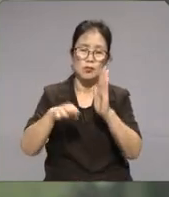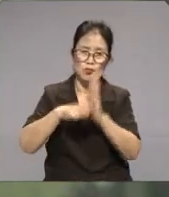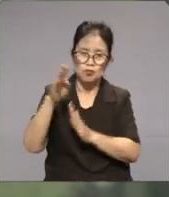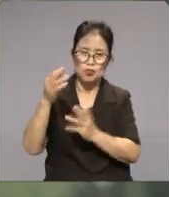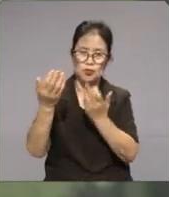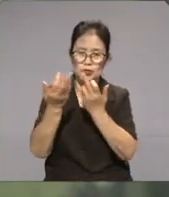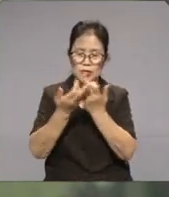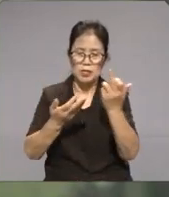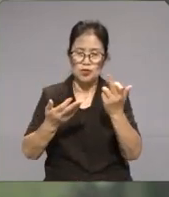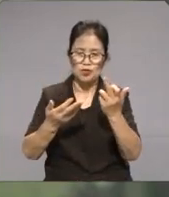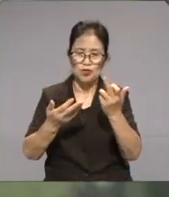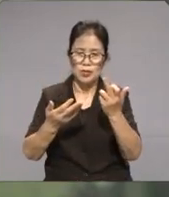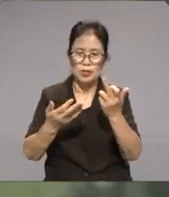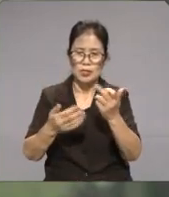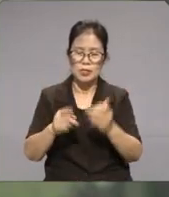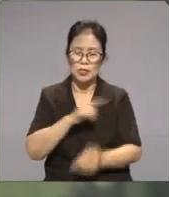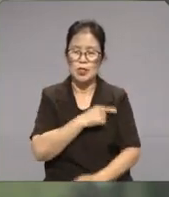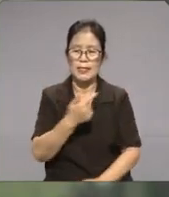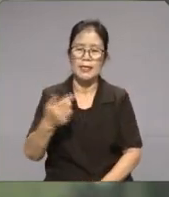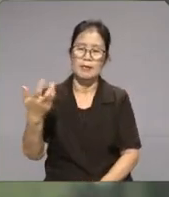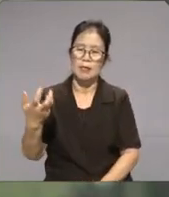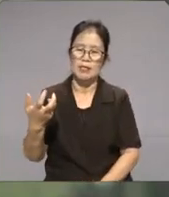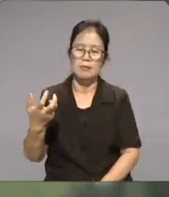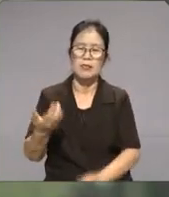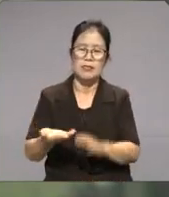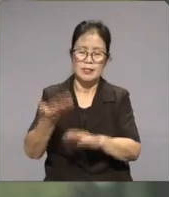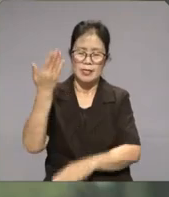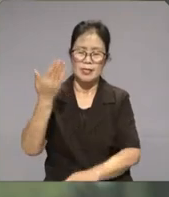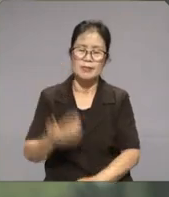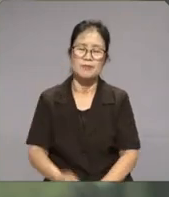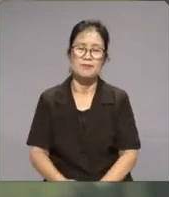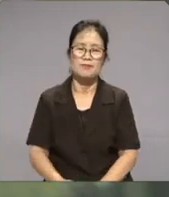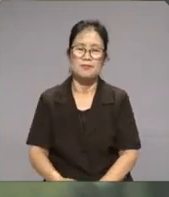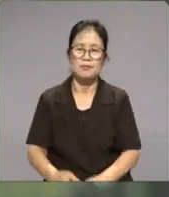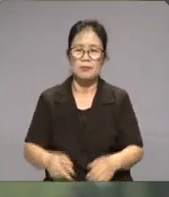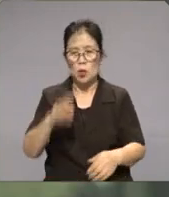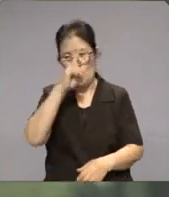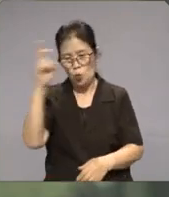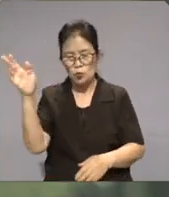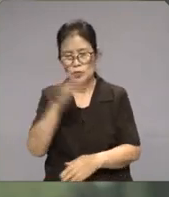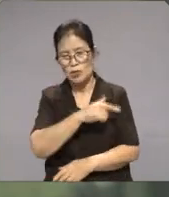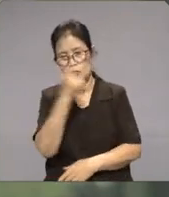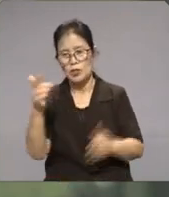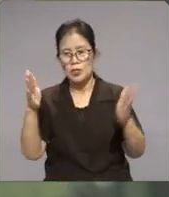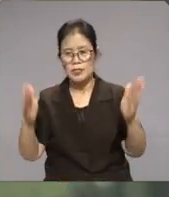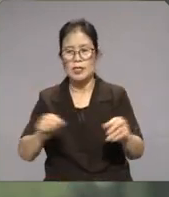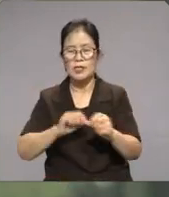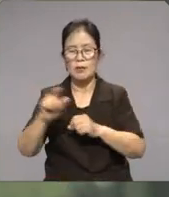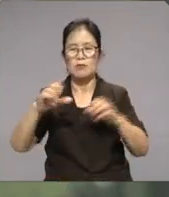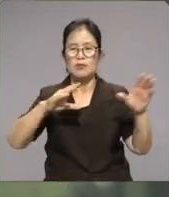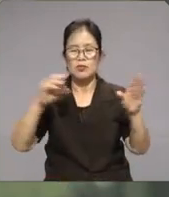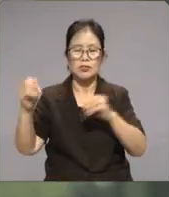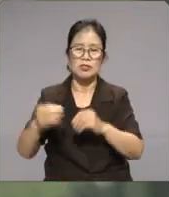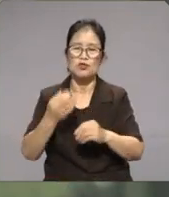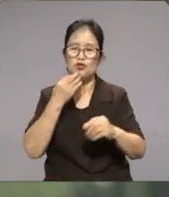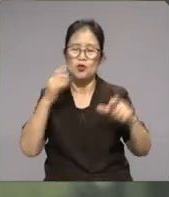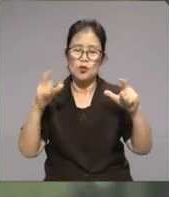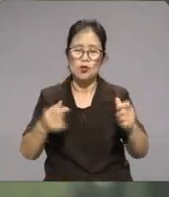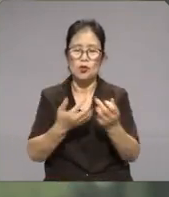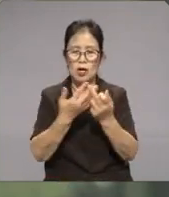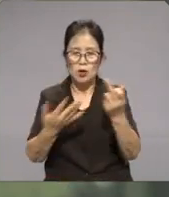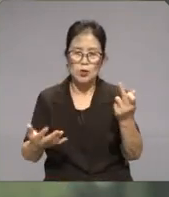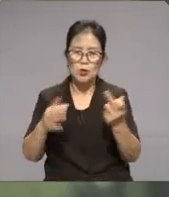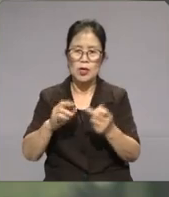제주산지에는 최대 80mm 이상 쏟아지겠습니다 비는 오후부터 저녁 사이 대부분 그치겠지만 수도권과 강원